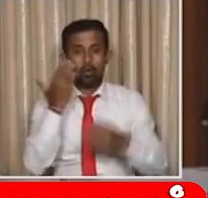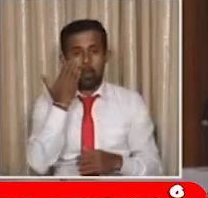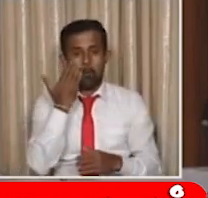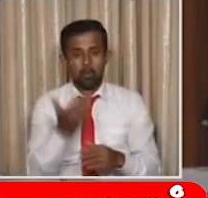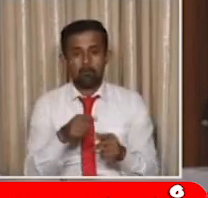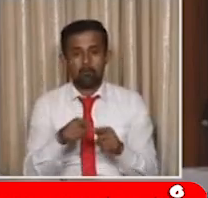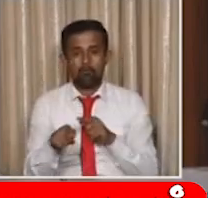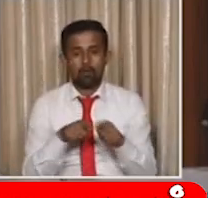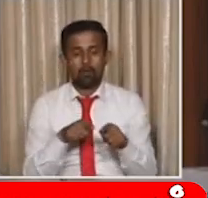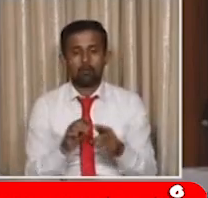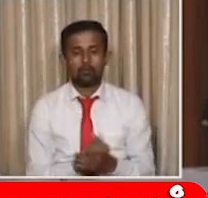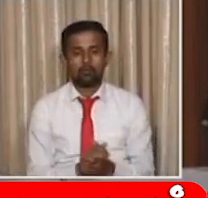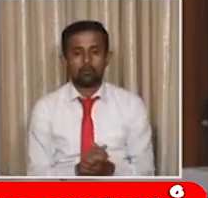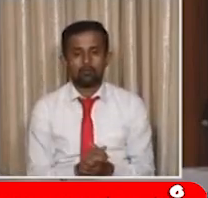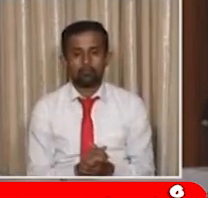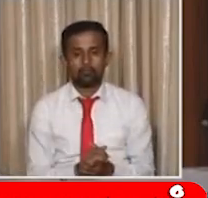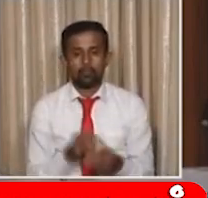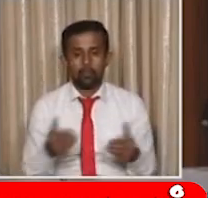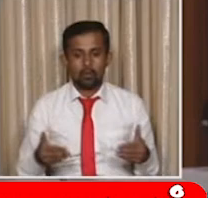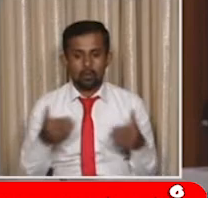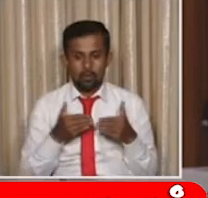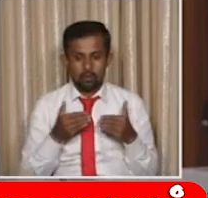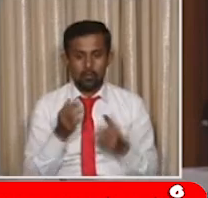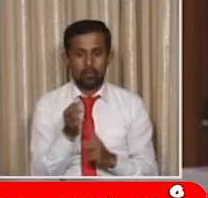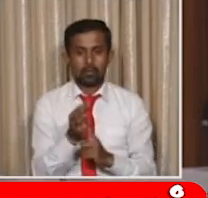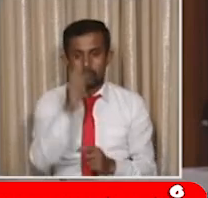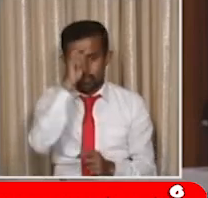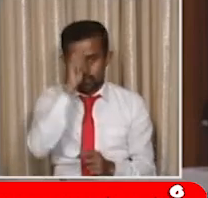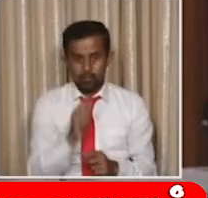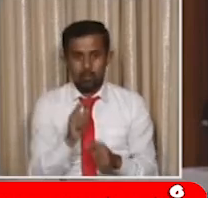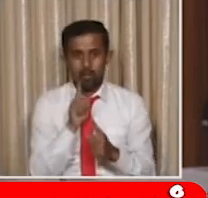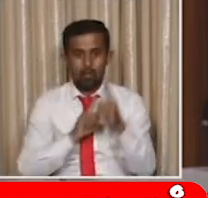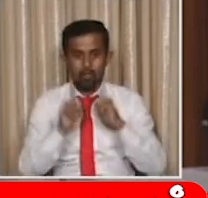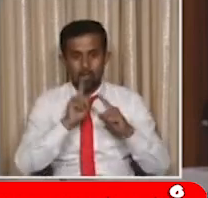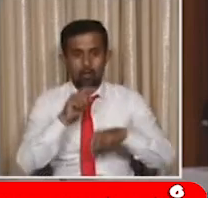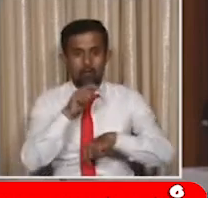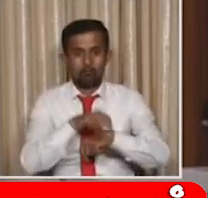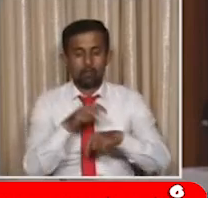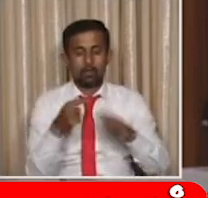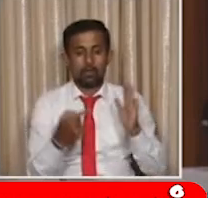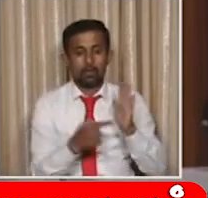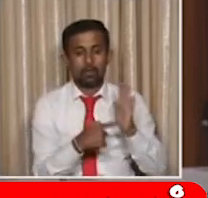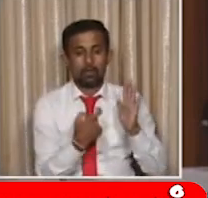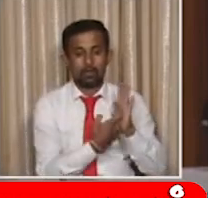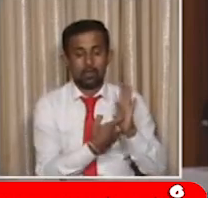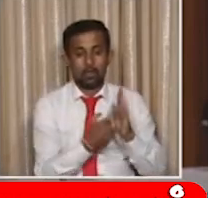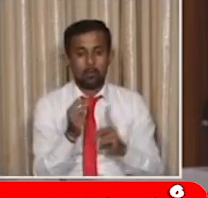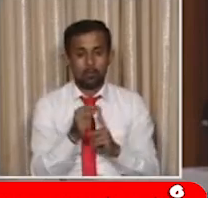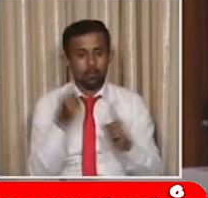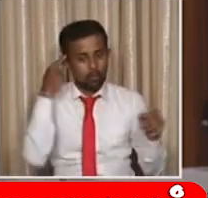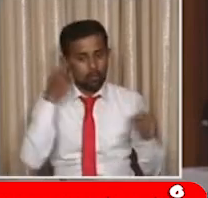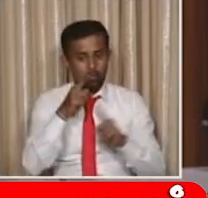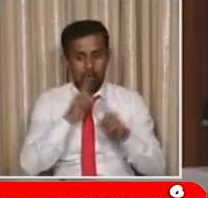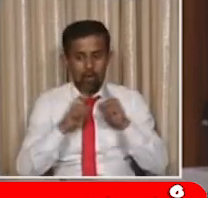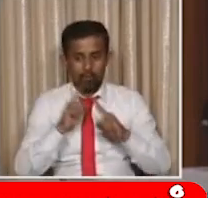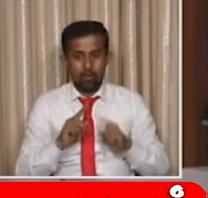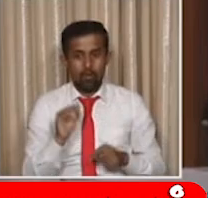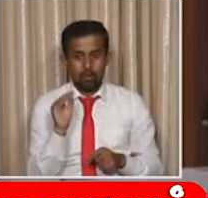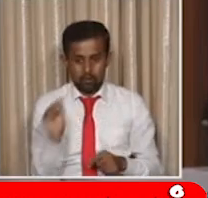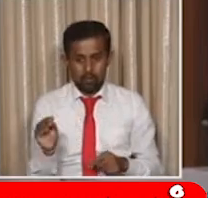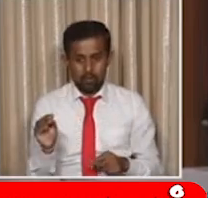ஜனாதிபதி போர்டு பேச போகிற போதும் இந்த டிஆர்சி பற்றி பேசுவோம். அதில் நாங்கள் சொல்லவிருக்கிற விடயம், இது சர்வதேச பொறிமுறையாக